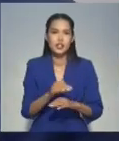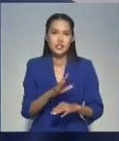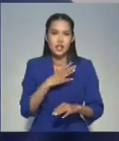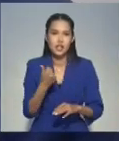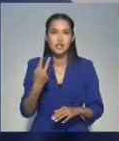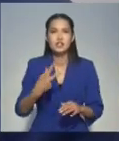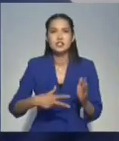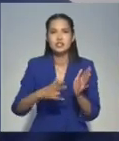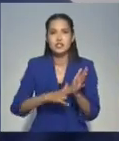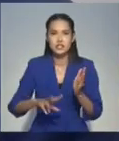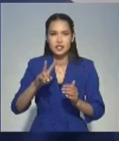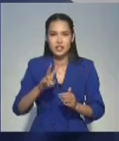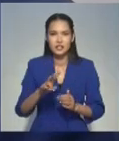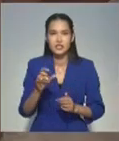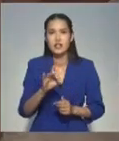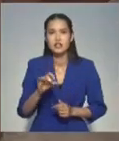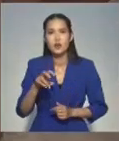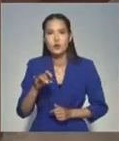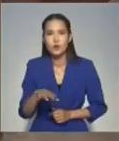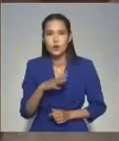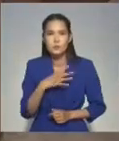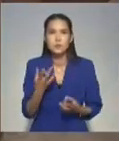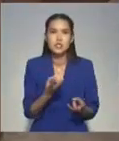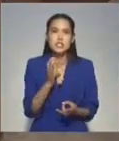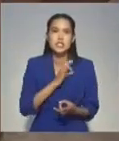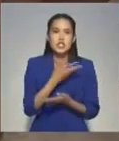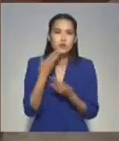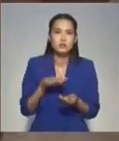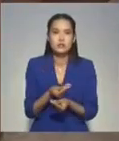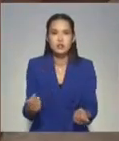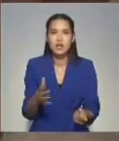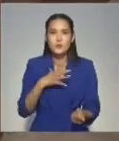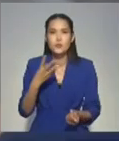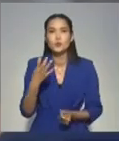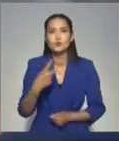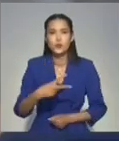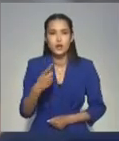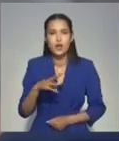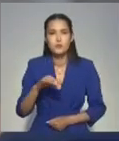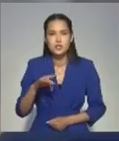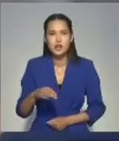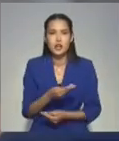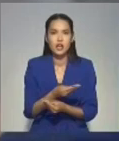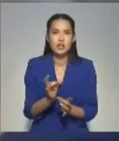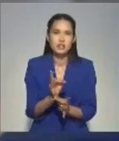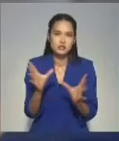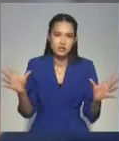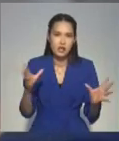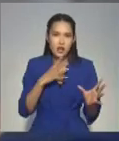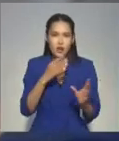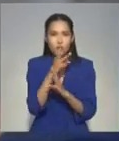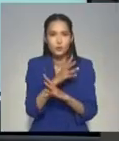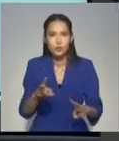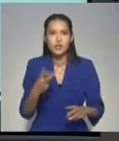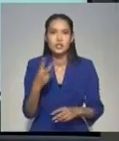ішінде 82-сі лауазымды тұлға. Теңгені тиімсіз жұмсағандар да бар. 421 миллиард теңге желге ұшты, ал бюджет тапшылығы